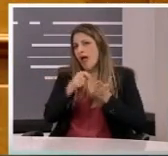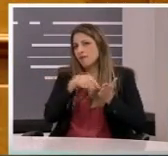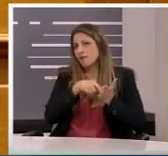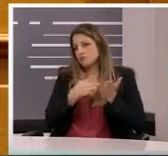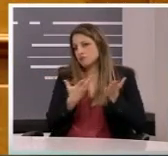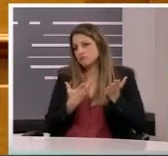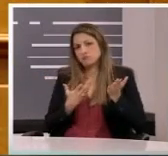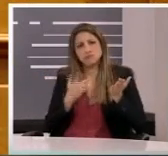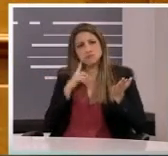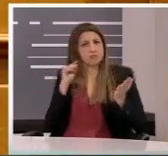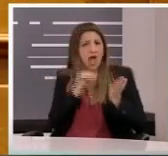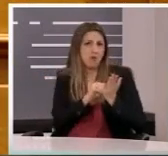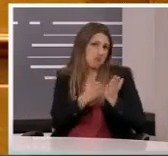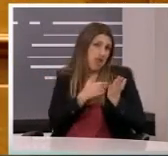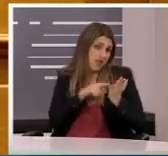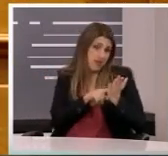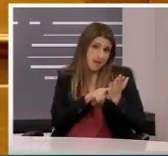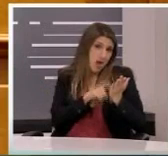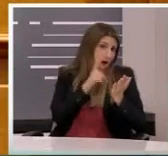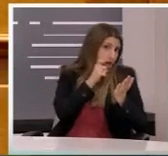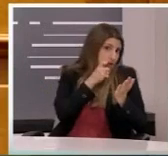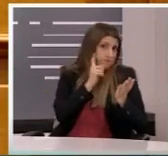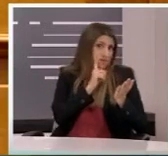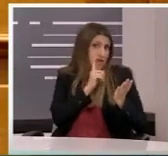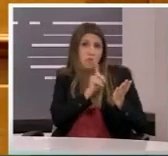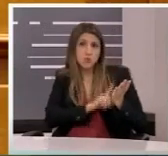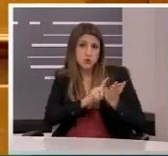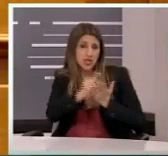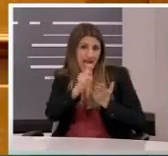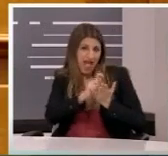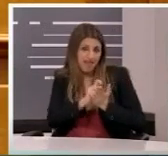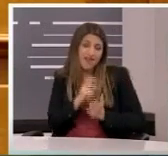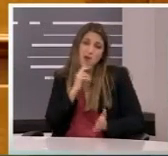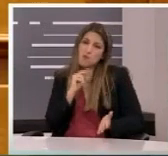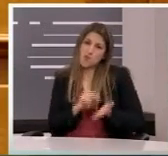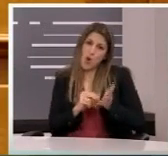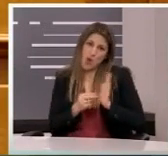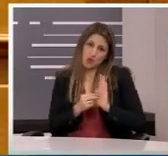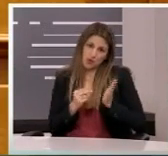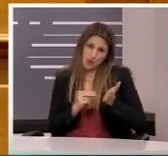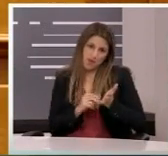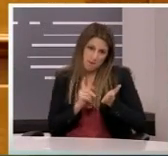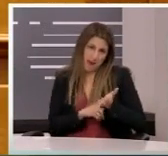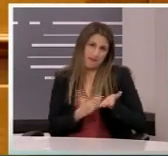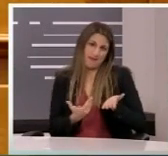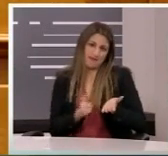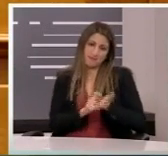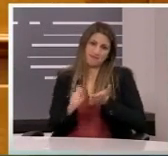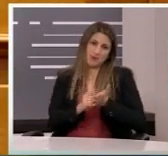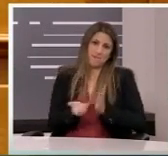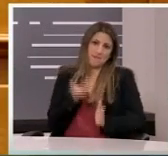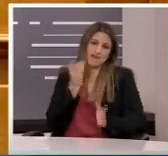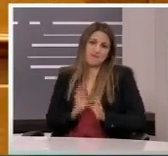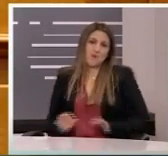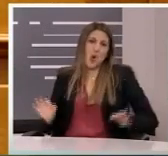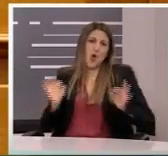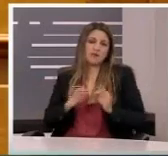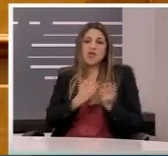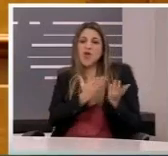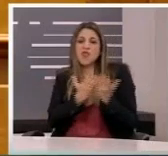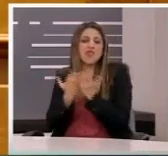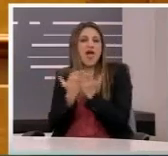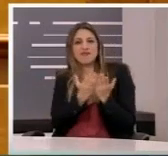συγκεκριμένες ανώνυμες αυτές τις καταγγελίες, καλό είναι να είναι λίγο περισσότερο προσεκτικός ή προσεκτική. Ας πάμε λίγο παρακάτω